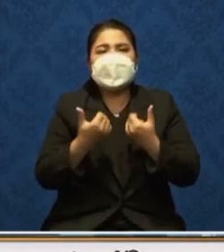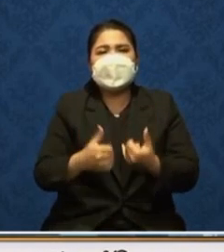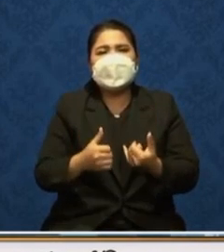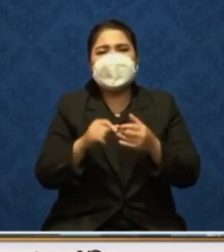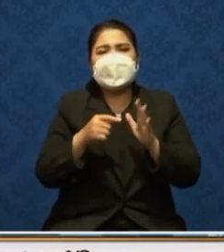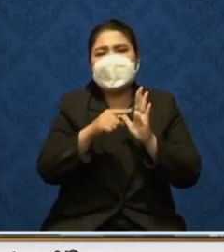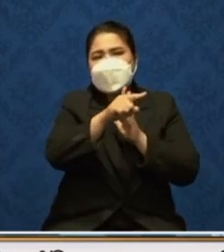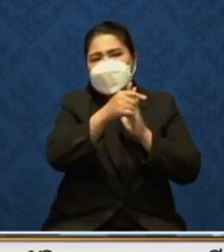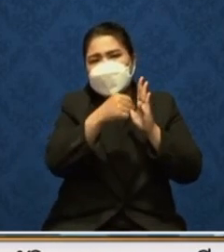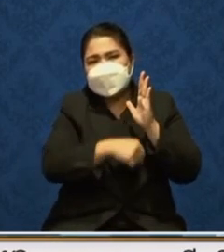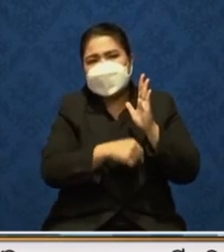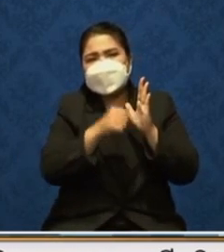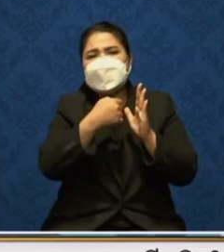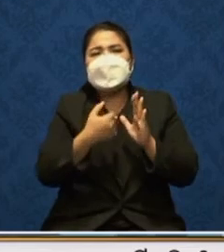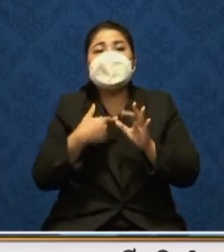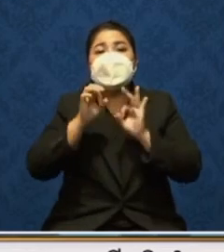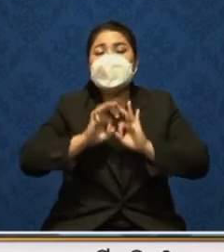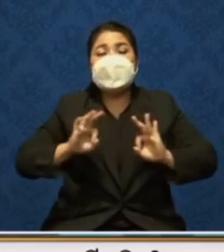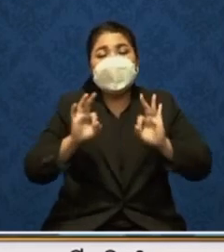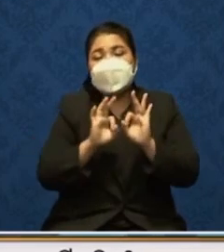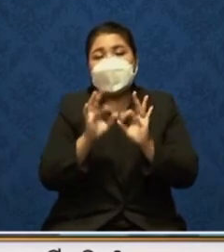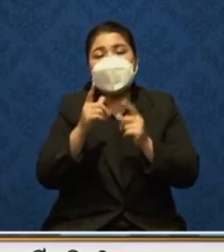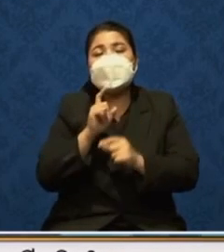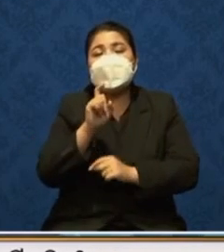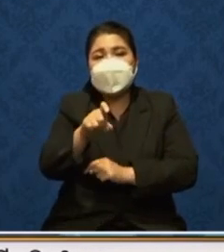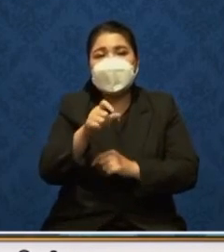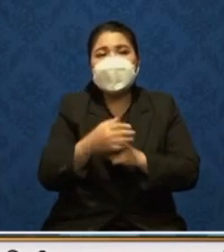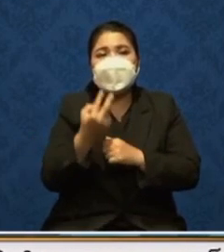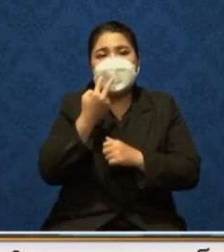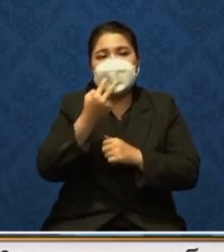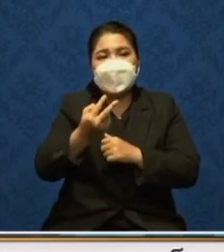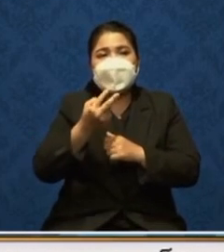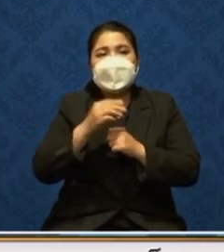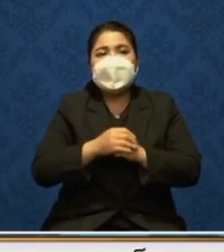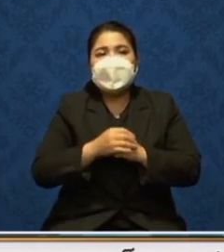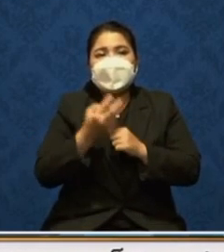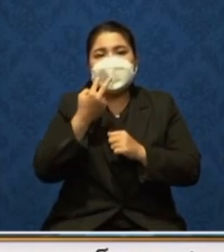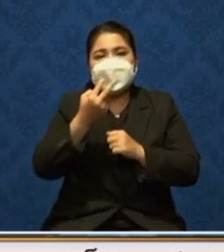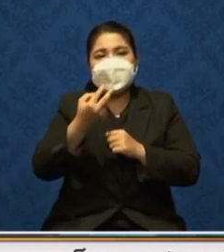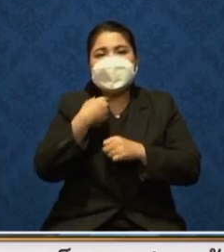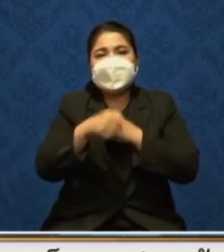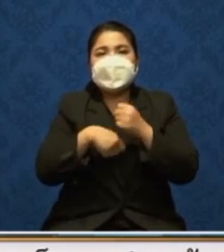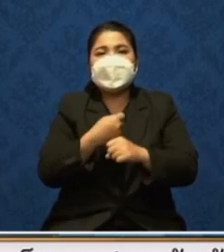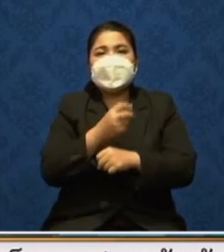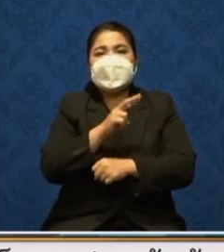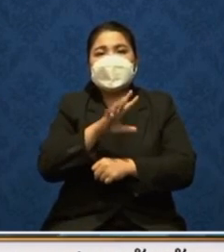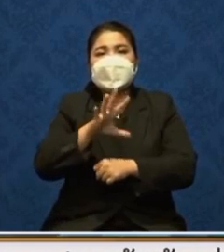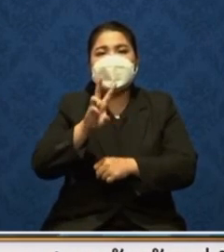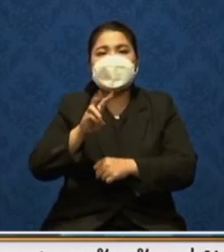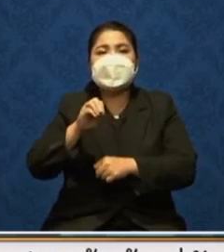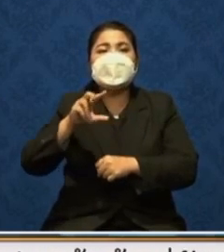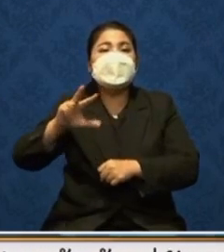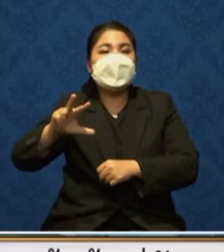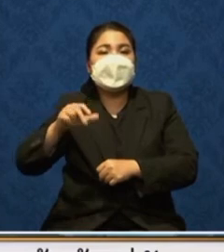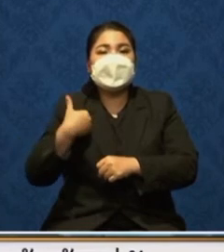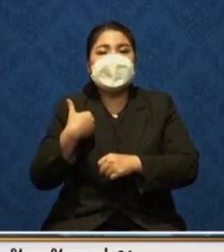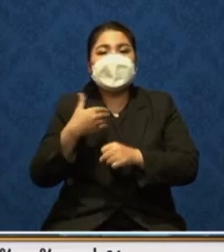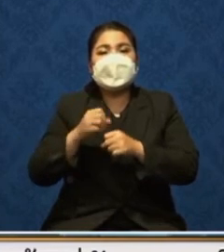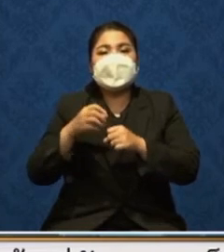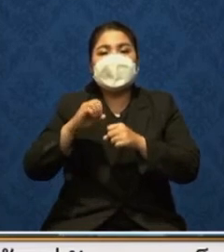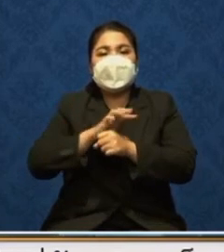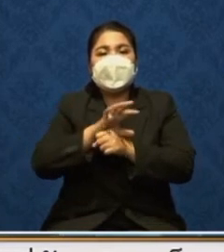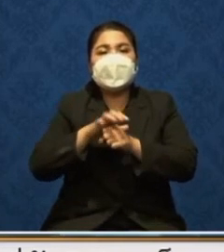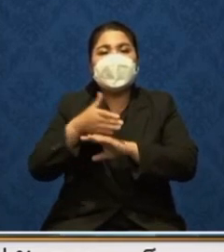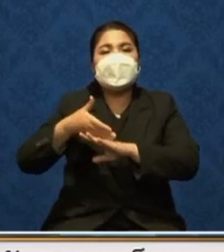ง